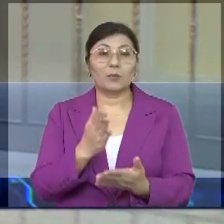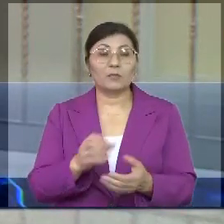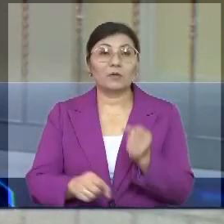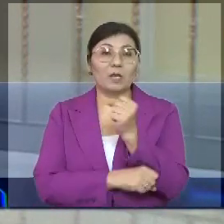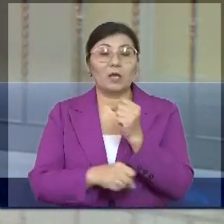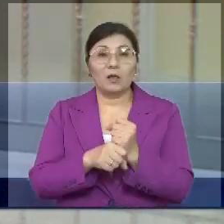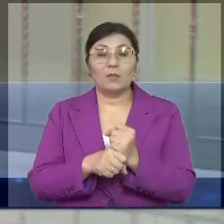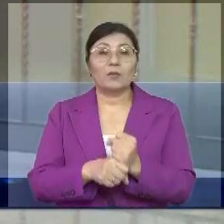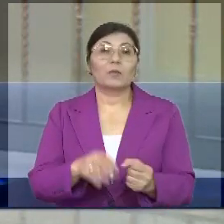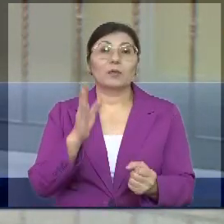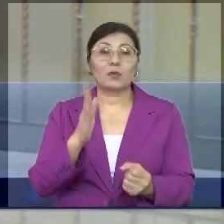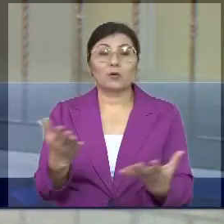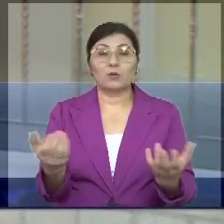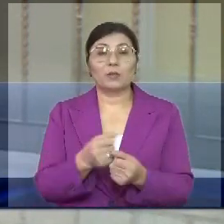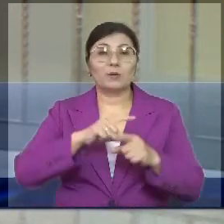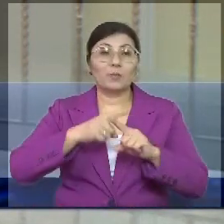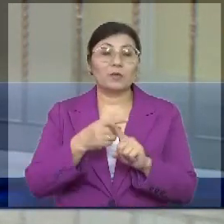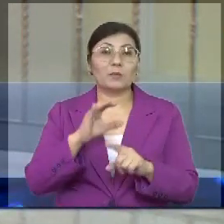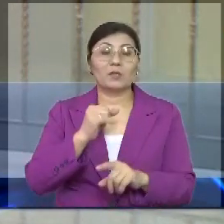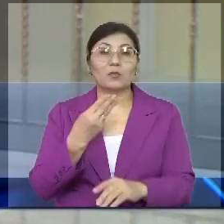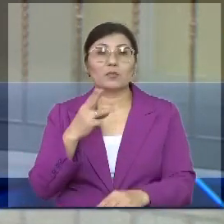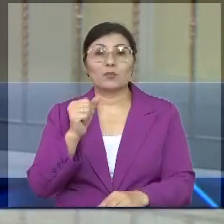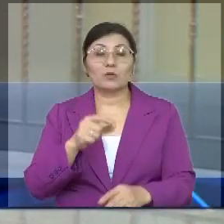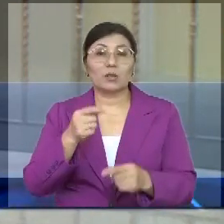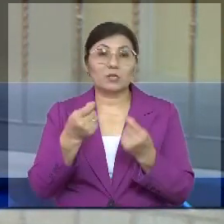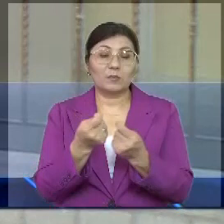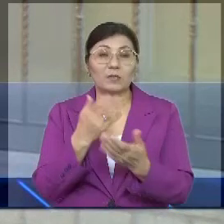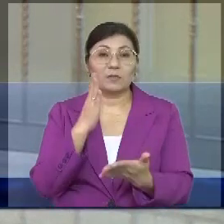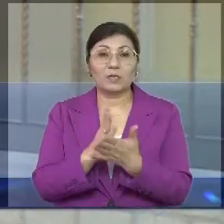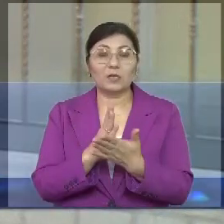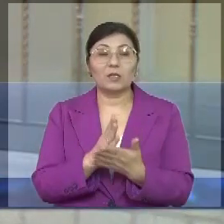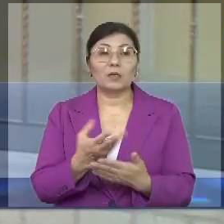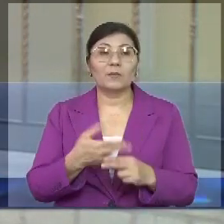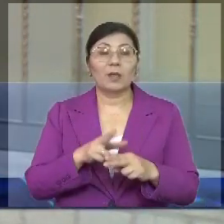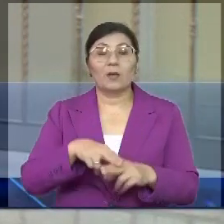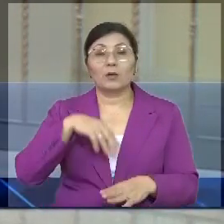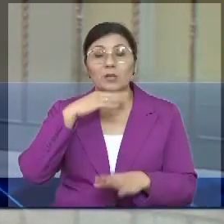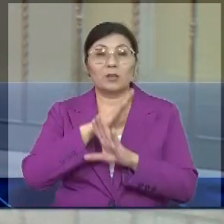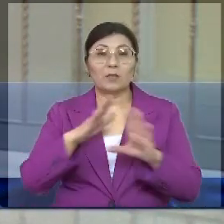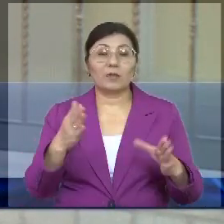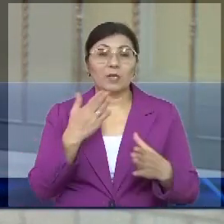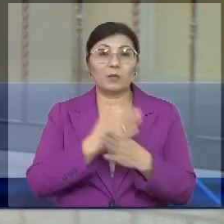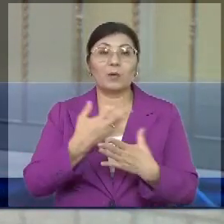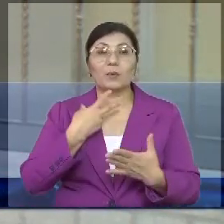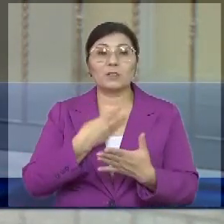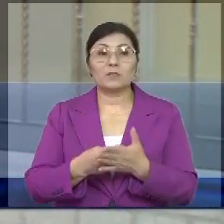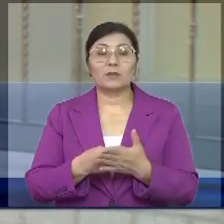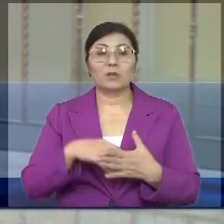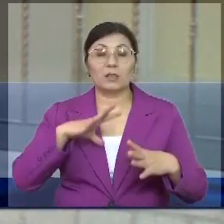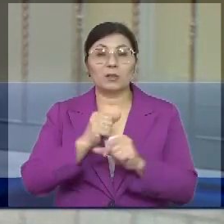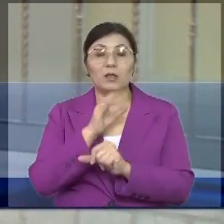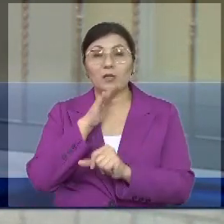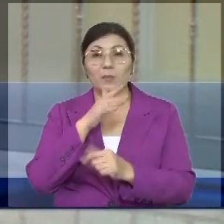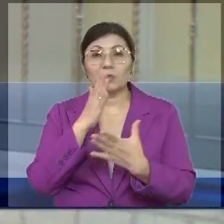фермеры тоже получат техника по сушке зерна у крупных формировании есть тем кому не хватает поможем закупить Короткие сроки